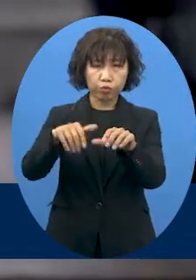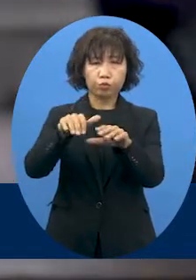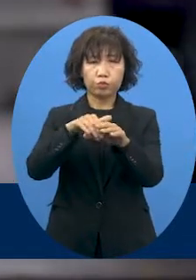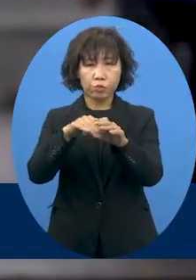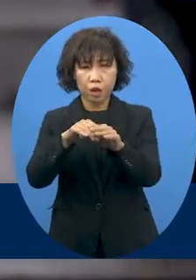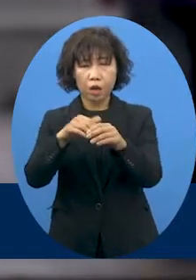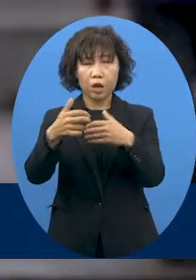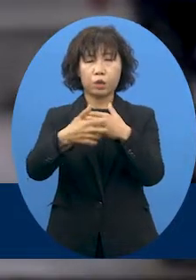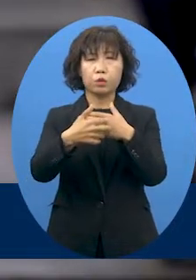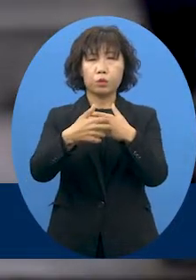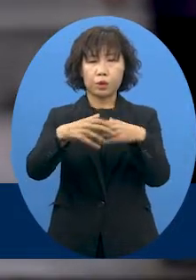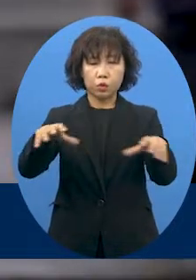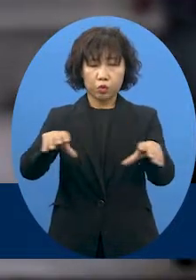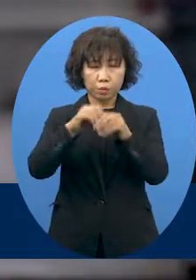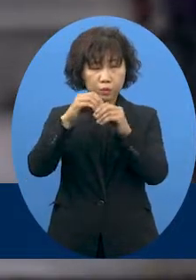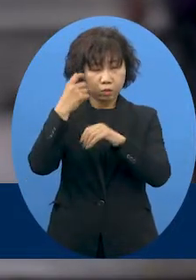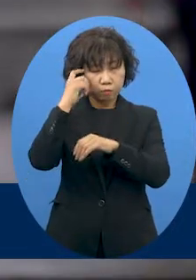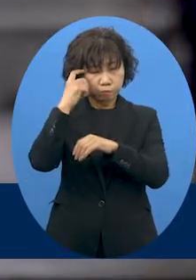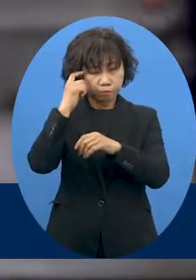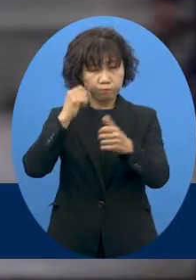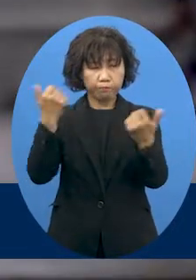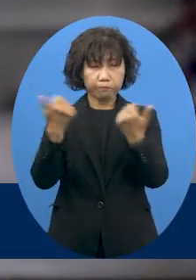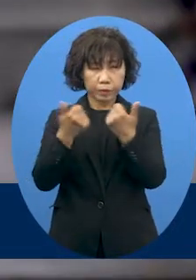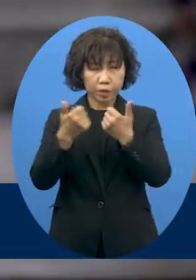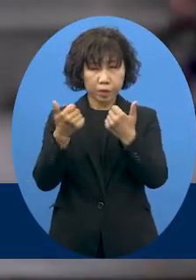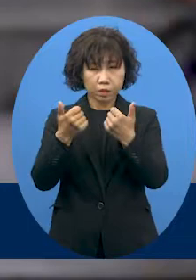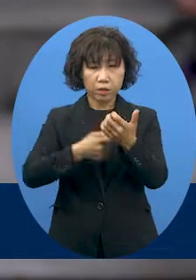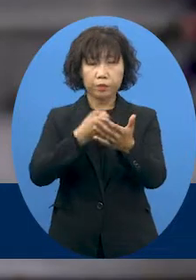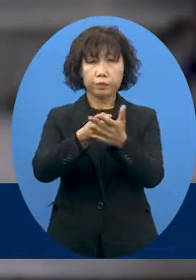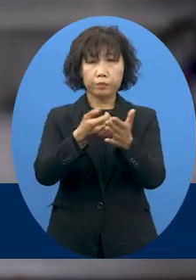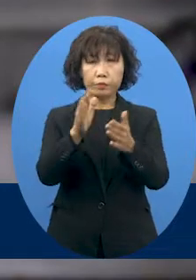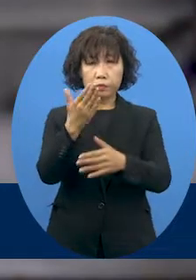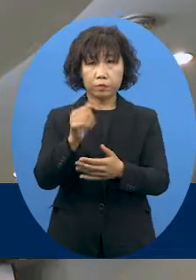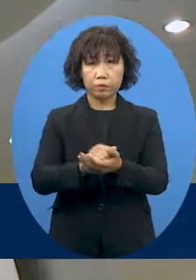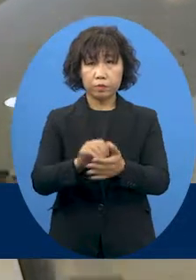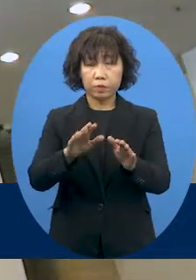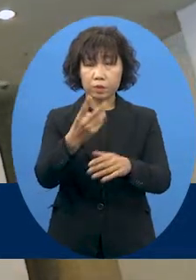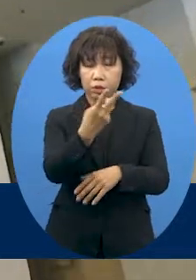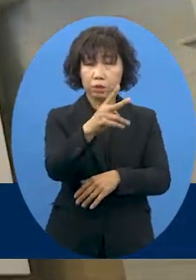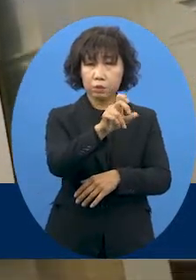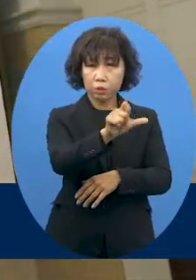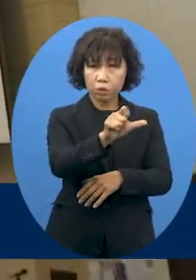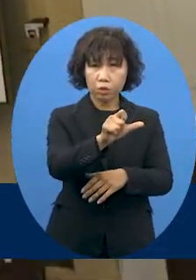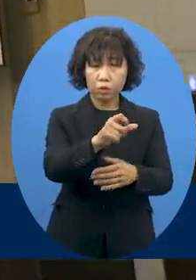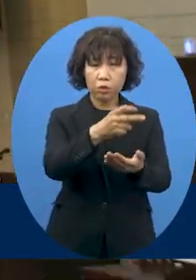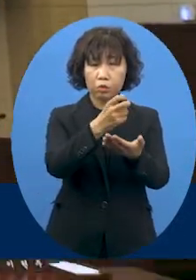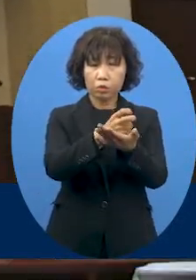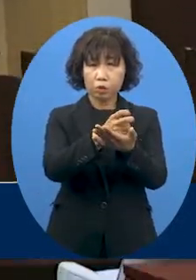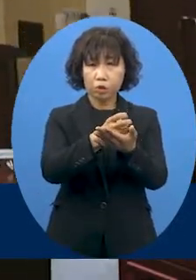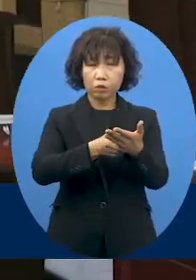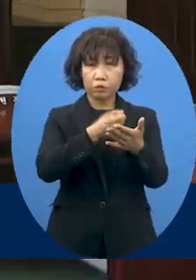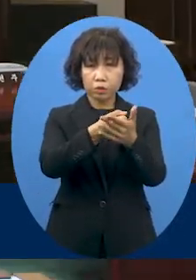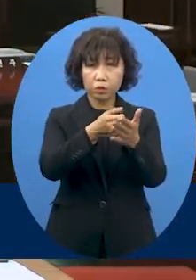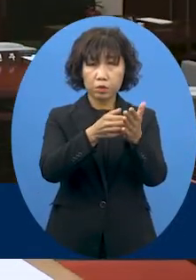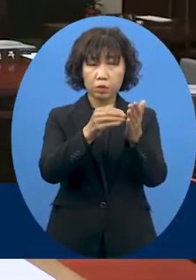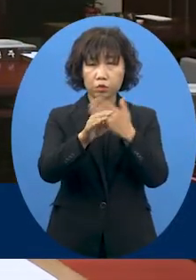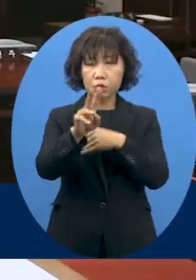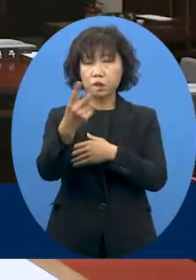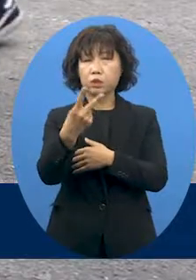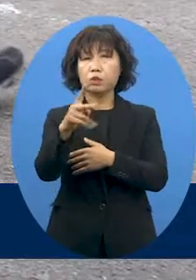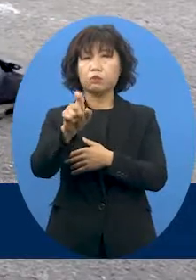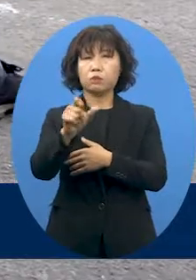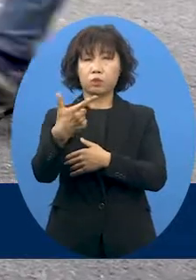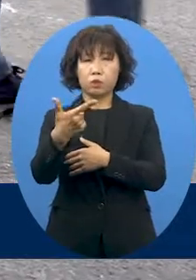문화비 의료비 등을 종합적으로 고려해 산정한 임금 입니다 꾸는 2015년 생활임금 조례 를 제정 후